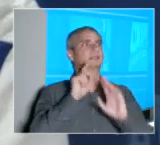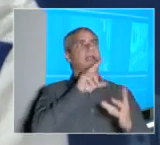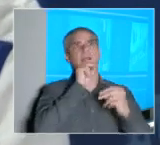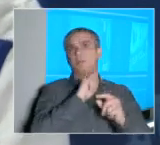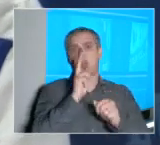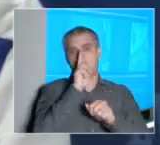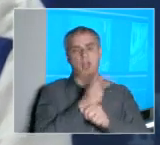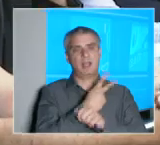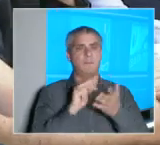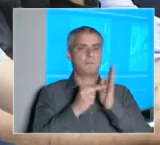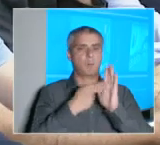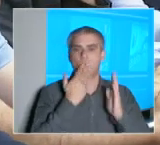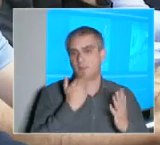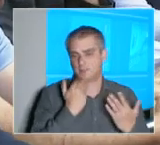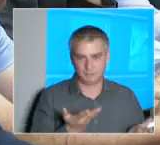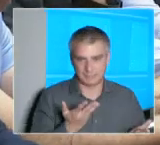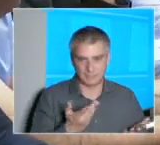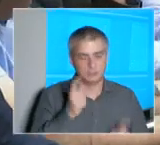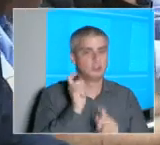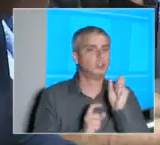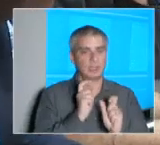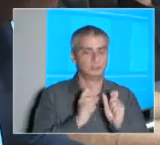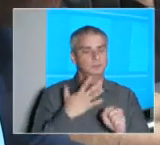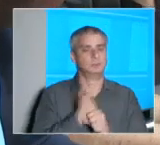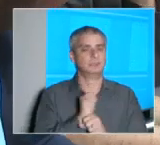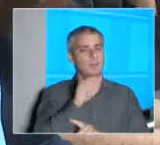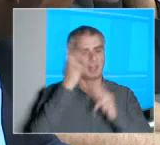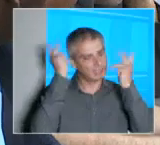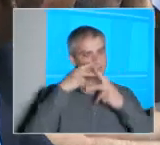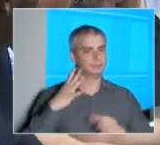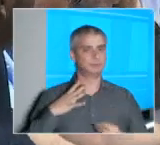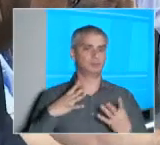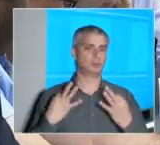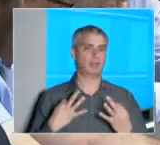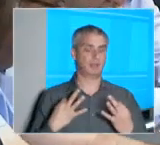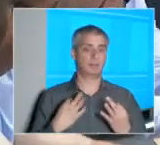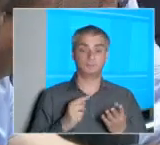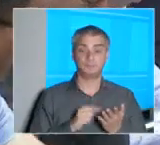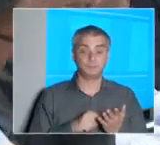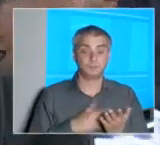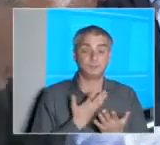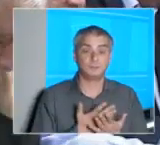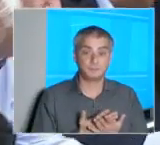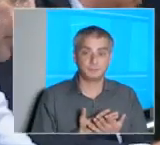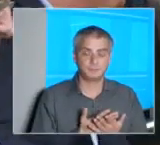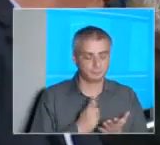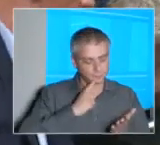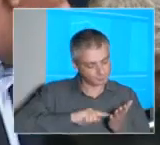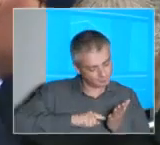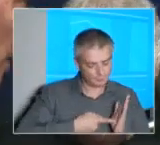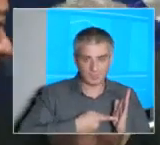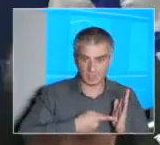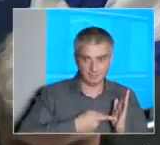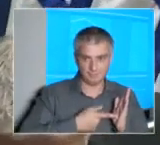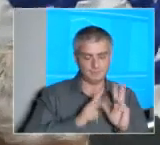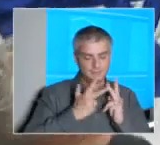כי לא רגילים בפוליטיקה הישראלית, לזה שאנשים מצליחים להגיע להסכמים ג'נטלמנים, שנובעים מהעובדה ששמים את המטרה